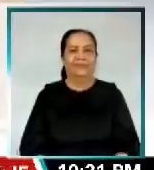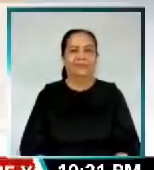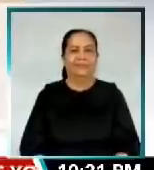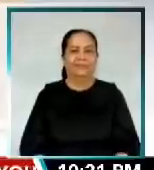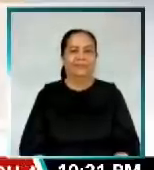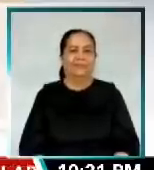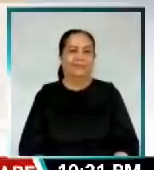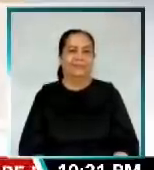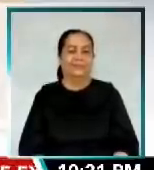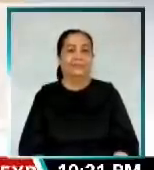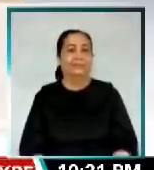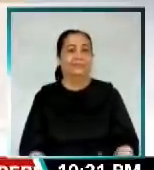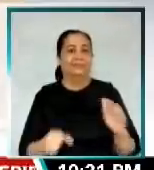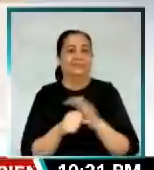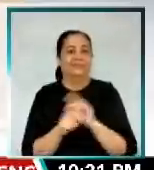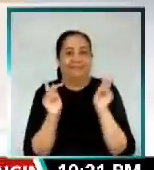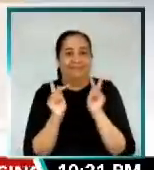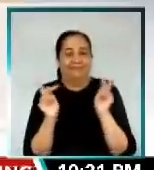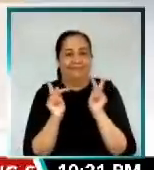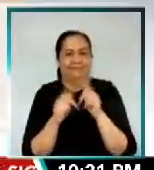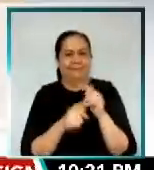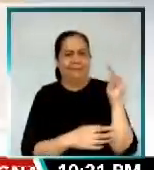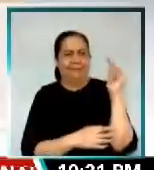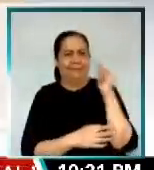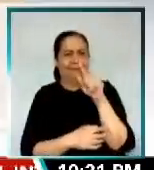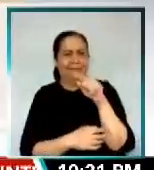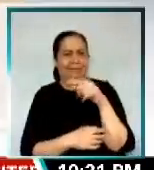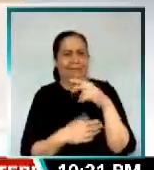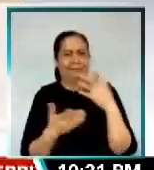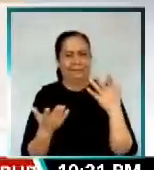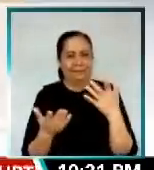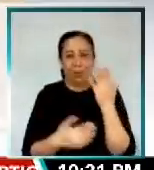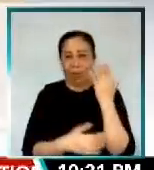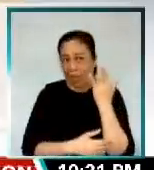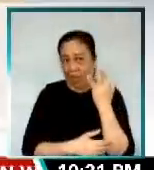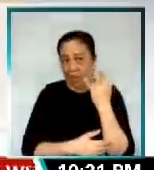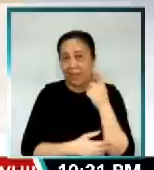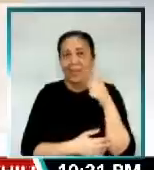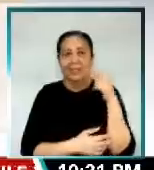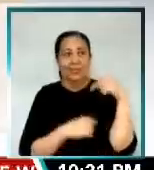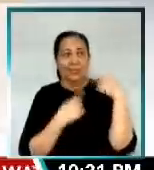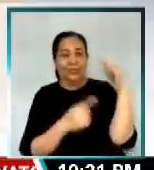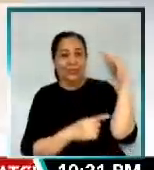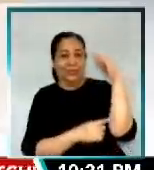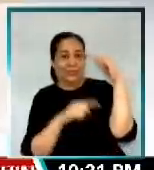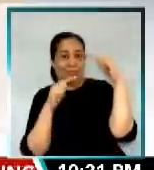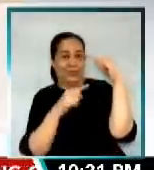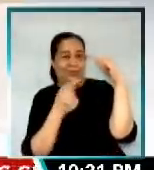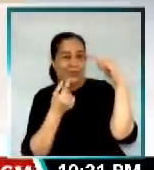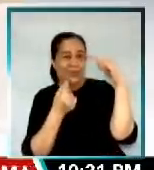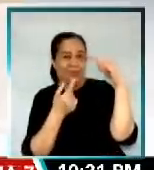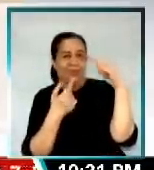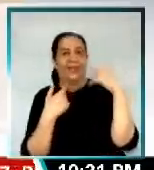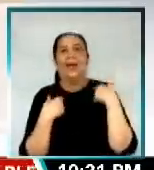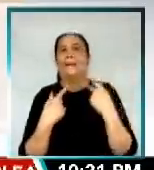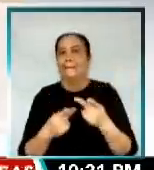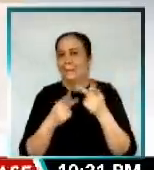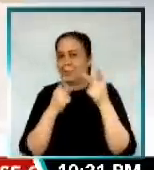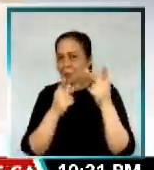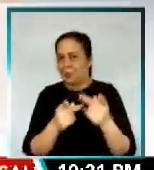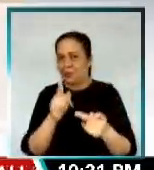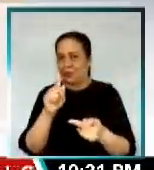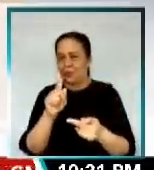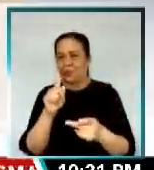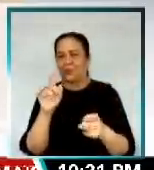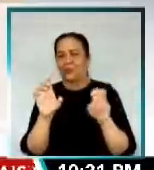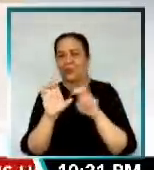Napuno ng kilig ang isang flight ng isang airline. Dahil habang nasa ere yung eroplano, nag-propose ang isang pasahero sa